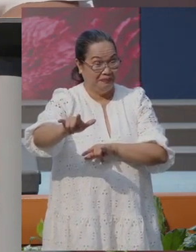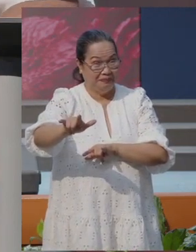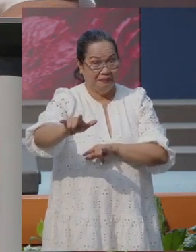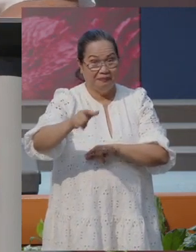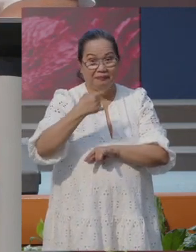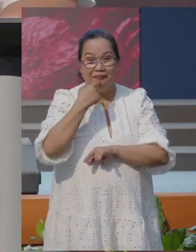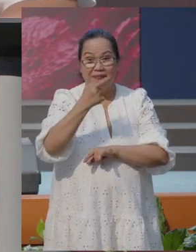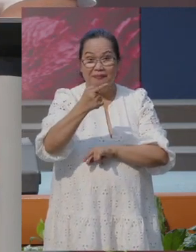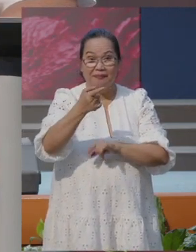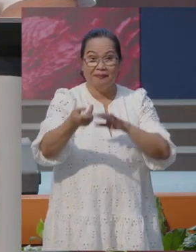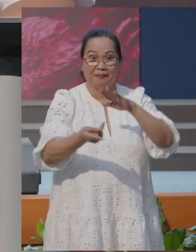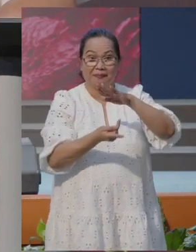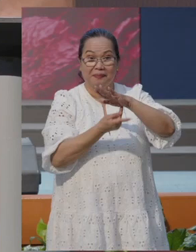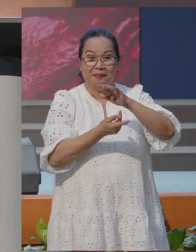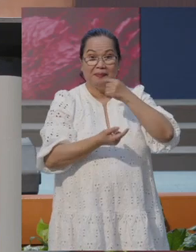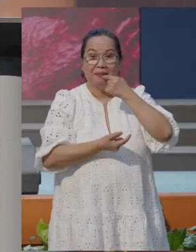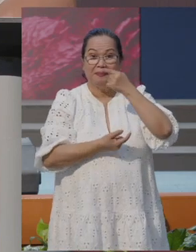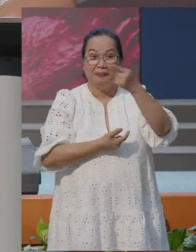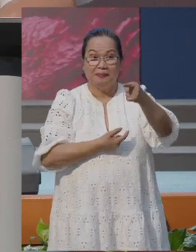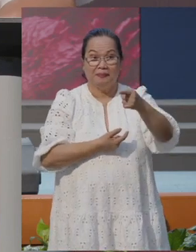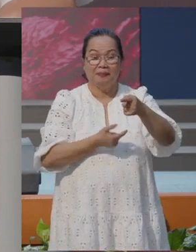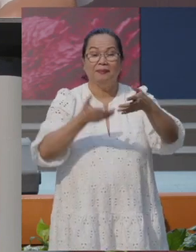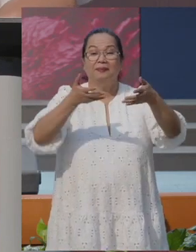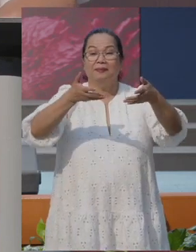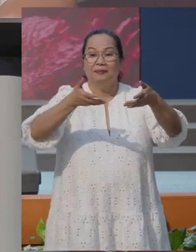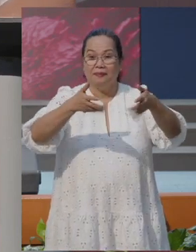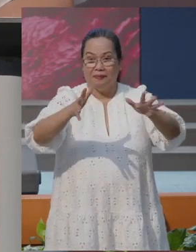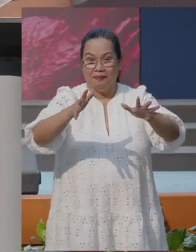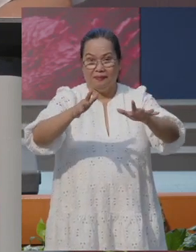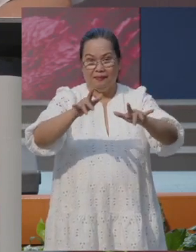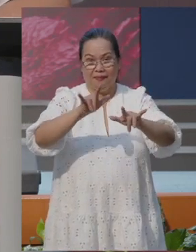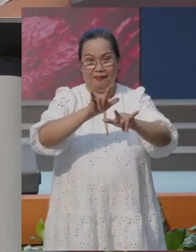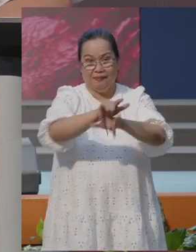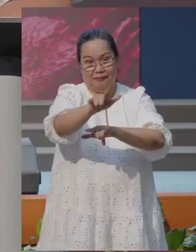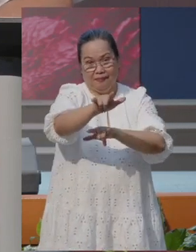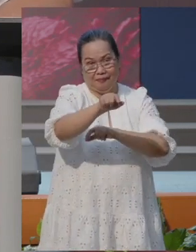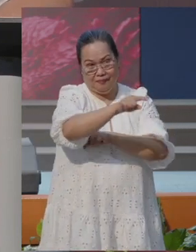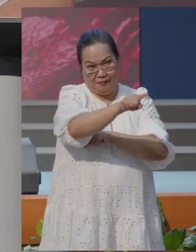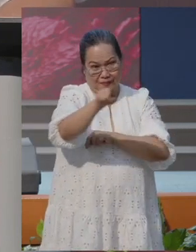Sabi ni Pablo, hayaan nyo nang maloko kayo.